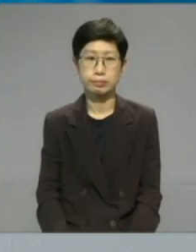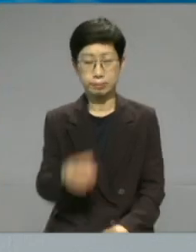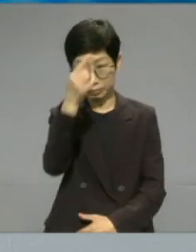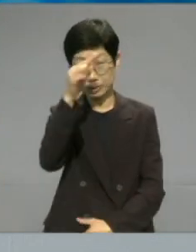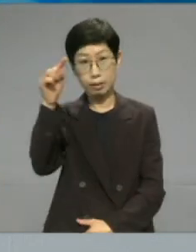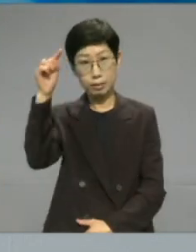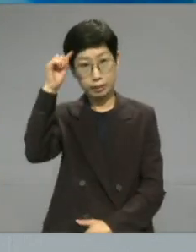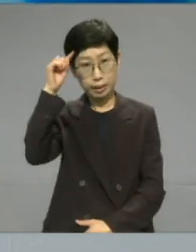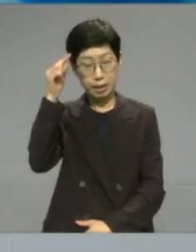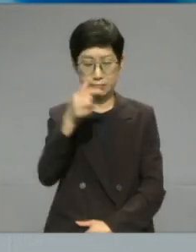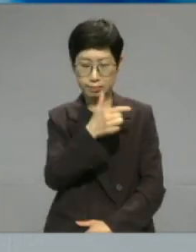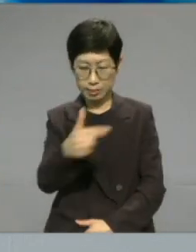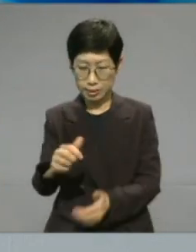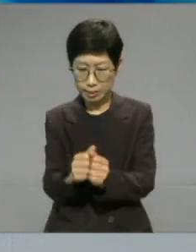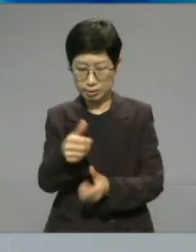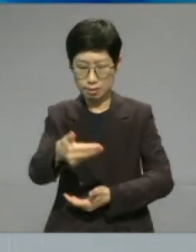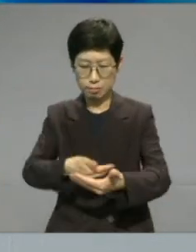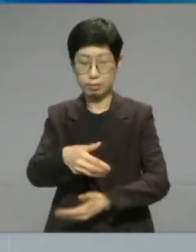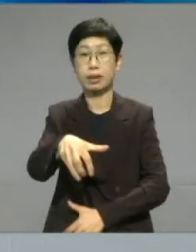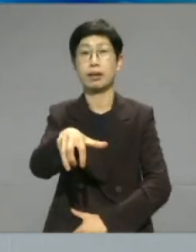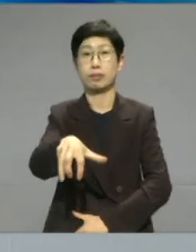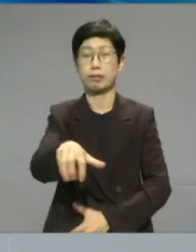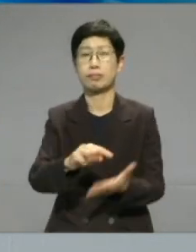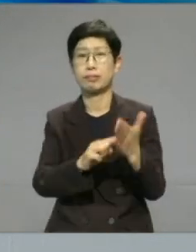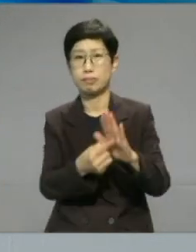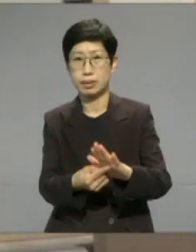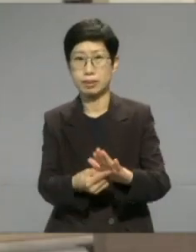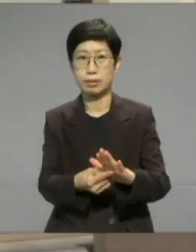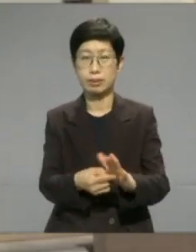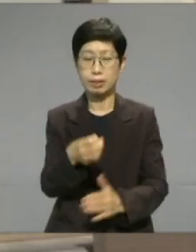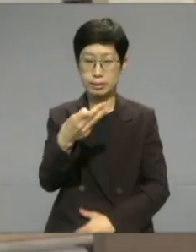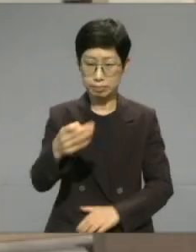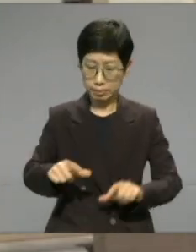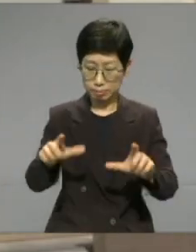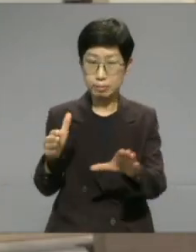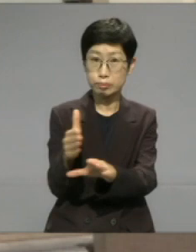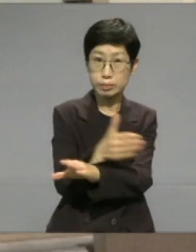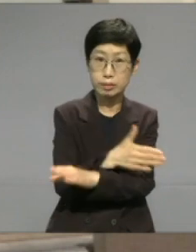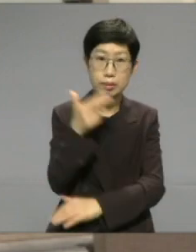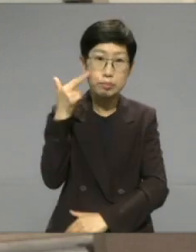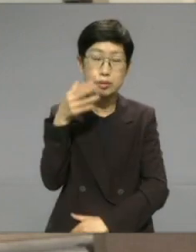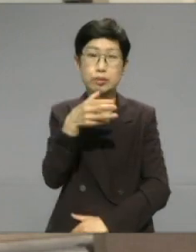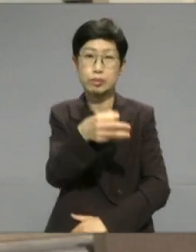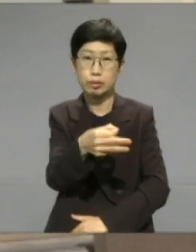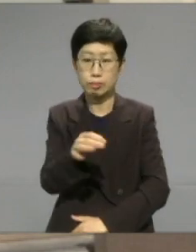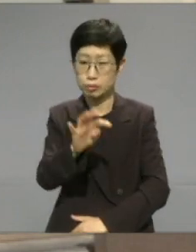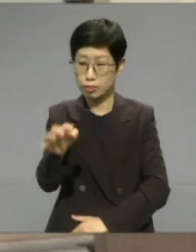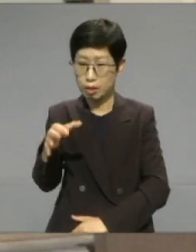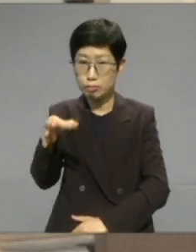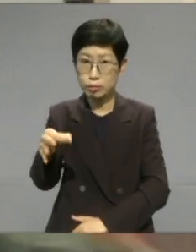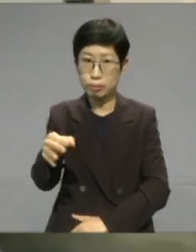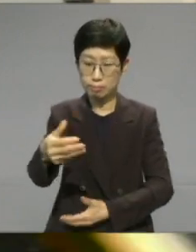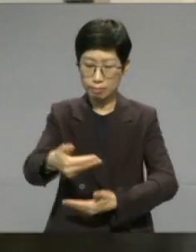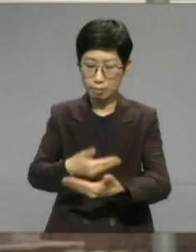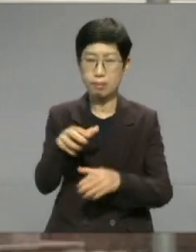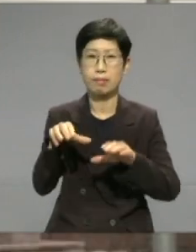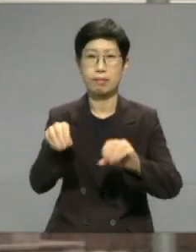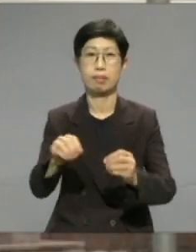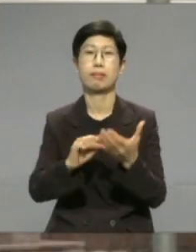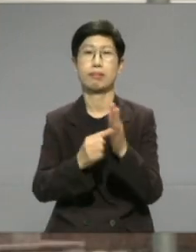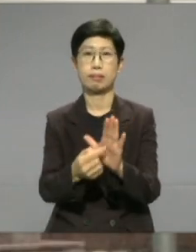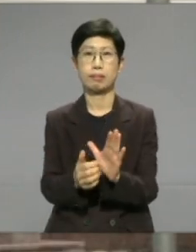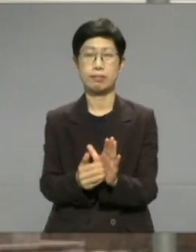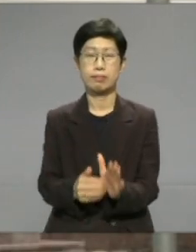러시아 최대 증권 거래소인 모스크바 거래소는 현지 시간으로 13일부터 미국 달러와 유로 거래를 중단한다고